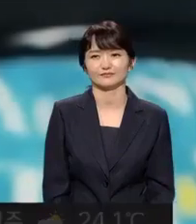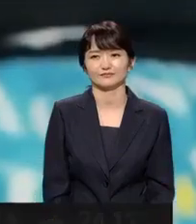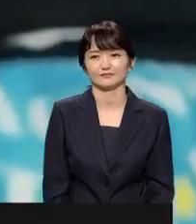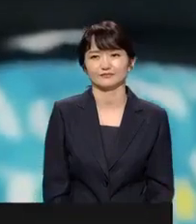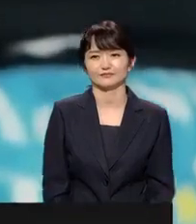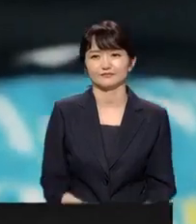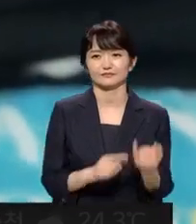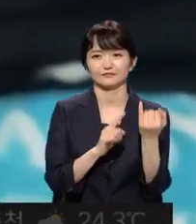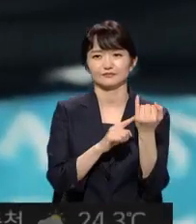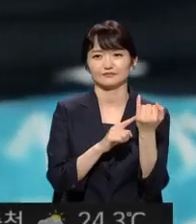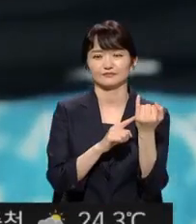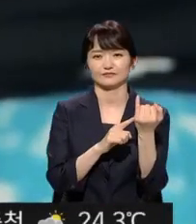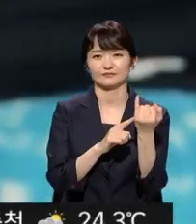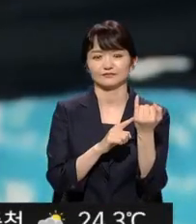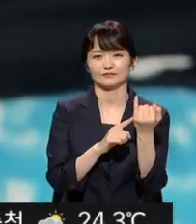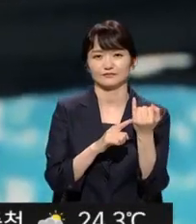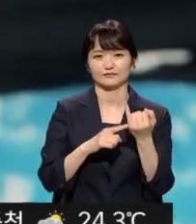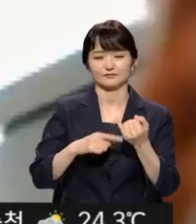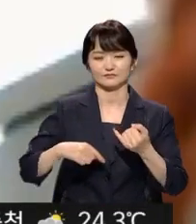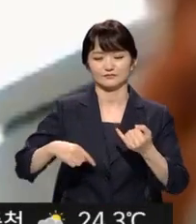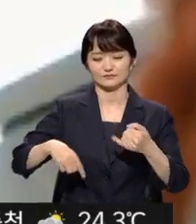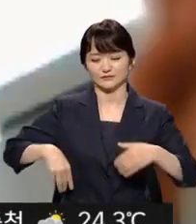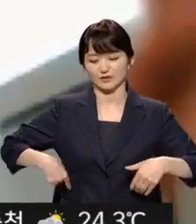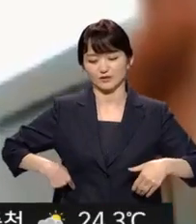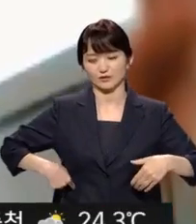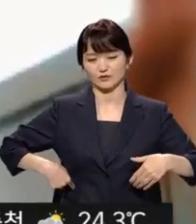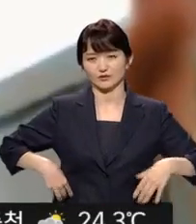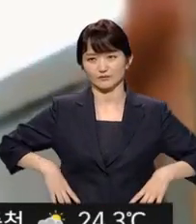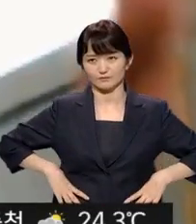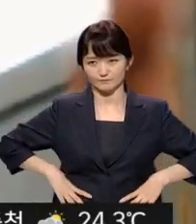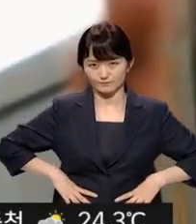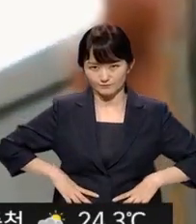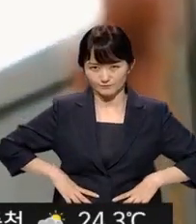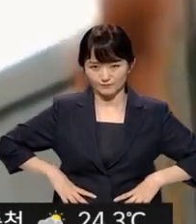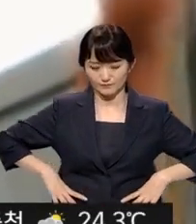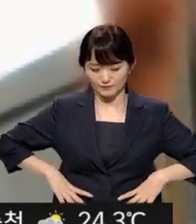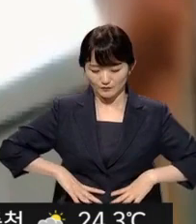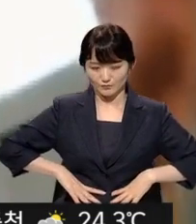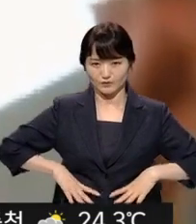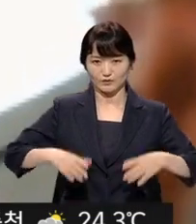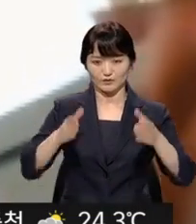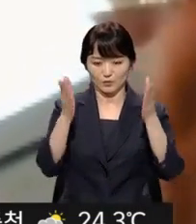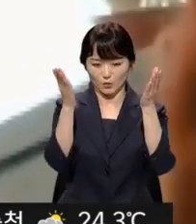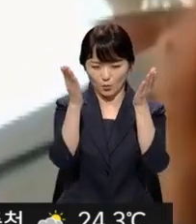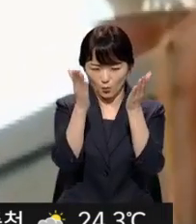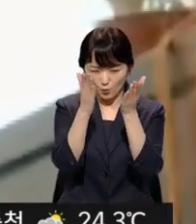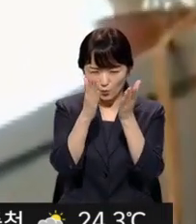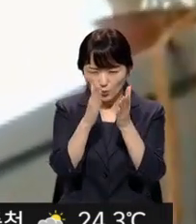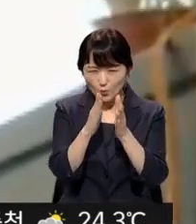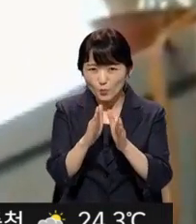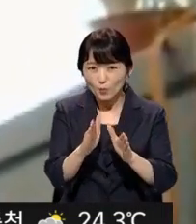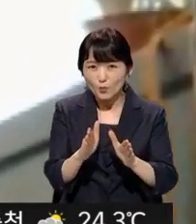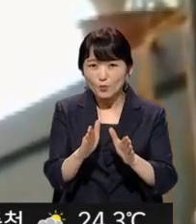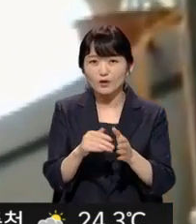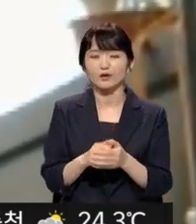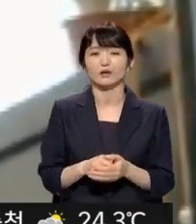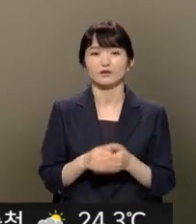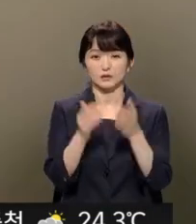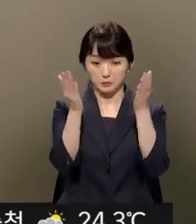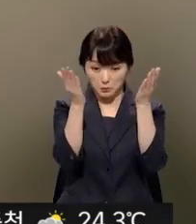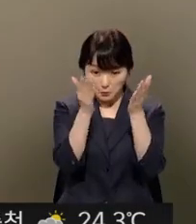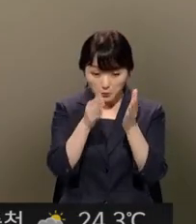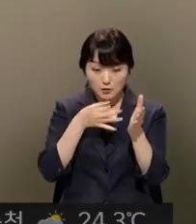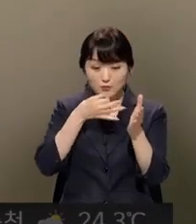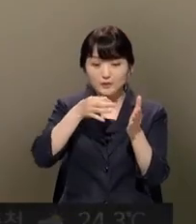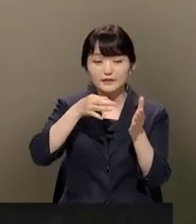자, 한 여성이 두 손을 허리에 감싸고 있는데요. 두 손이 남을 정도로 여성의 허리가 가느다라 합니다. 보통 이런 허리를 개미